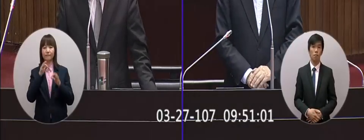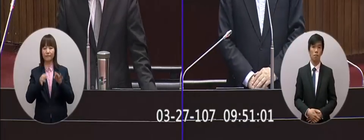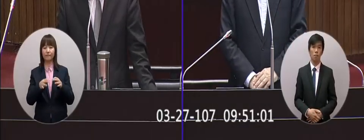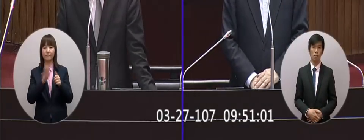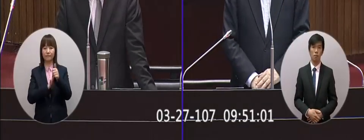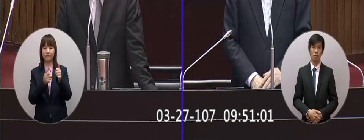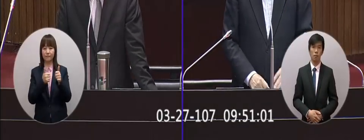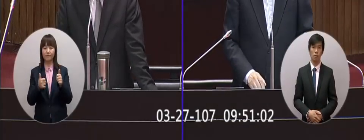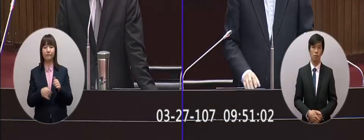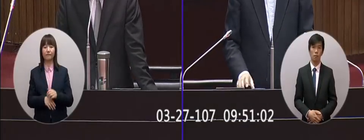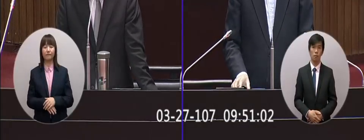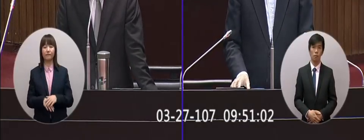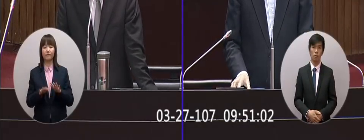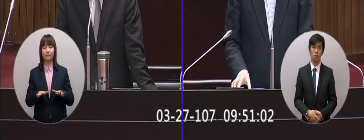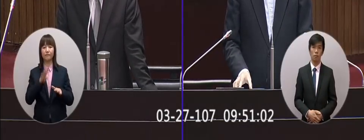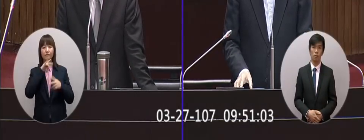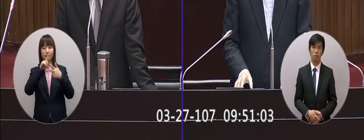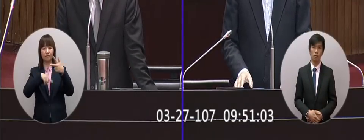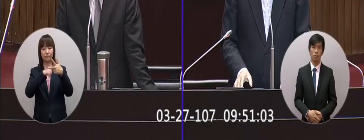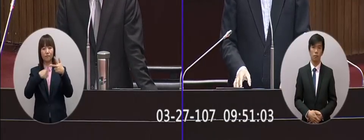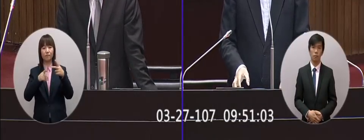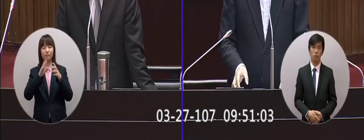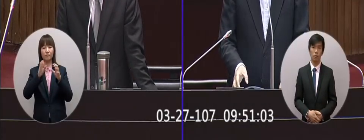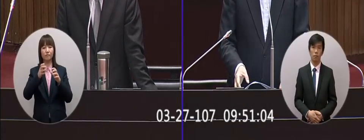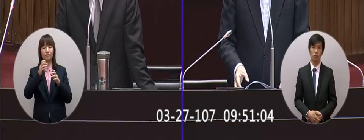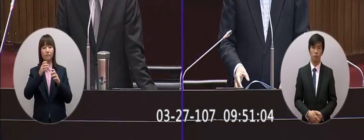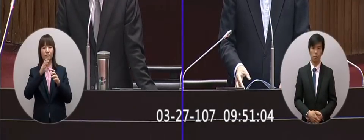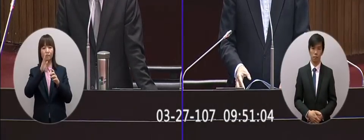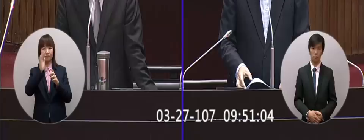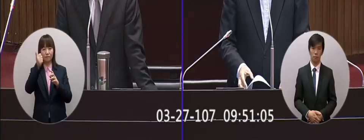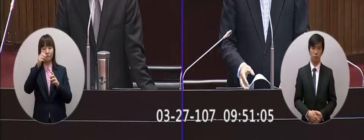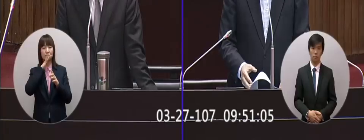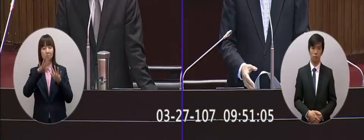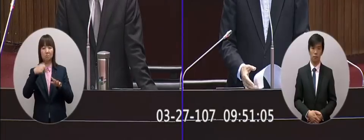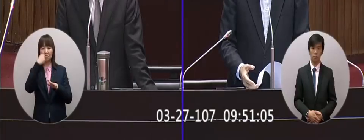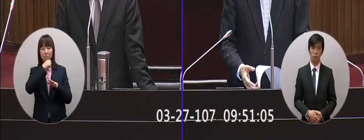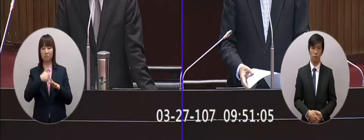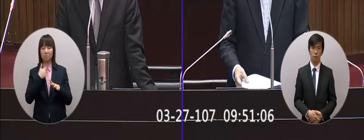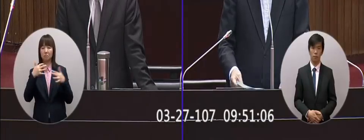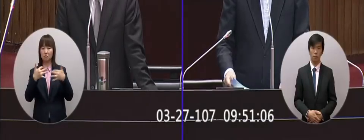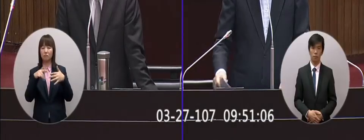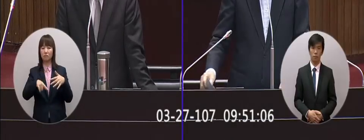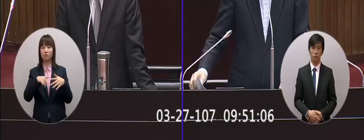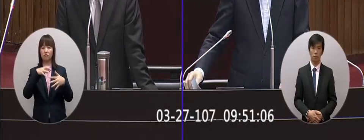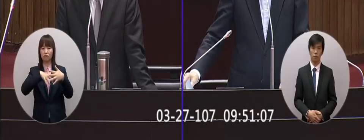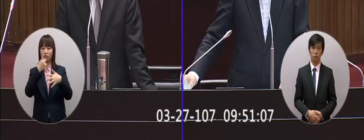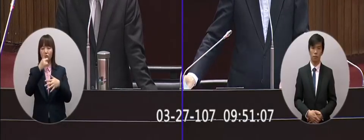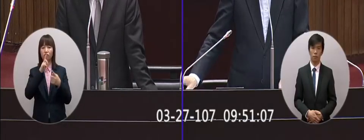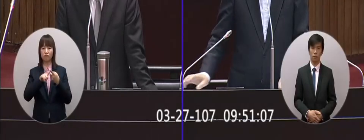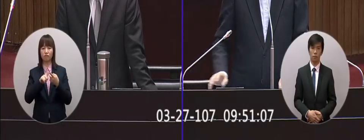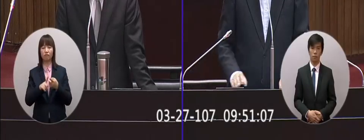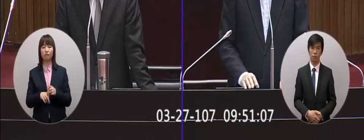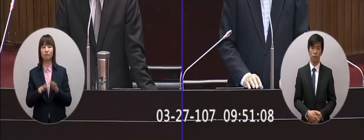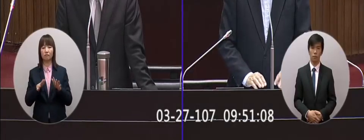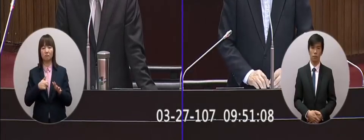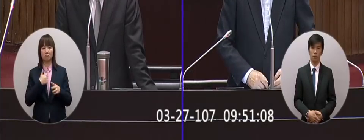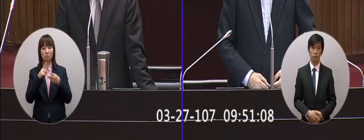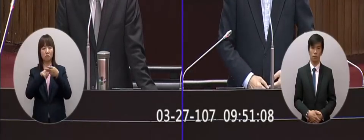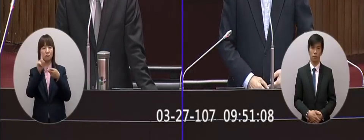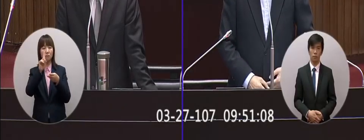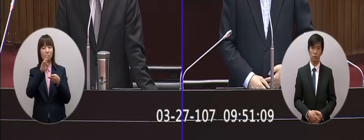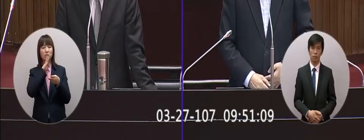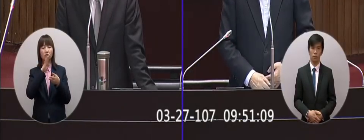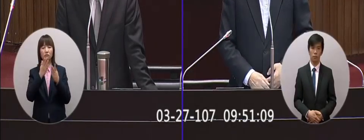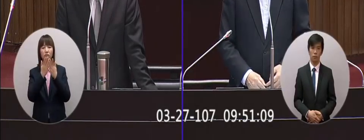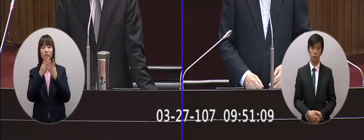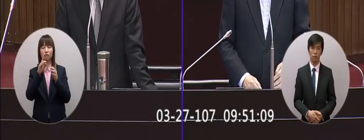员哈。这个朱总裁所言啊，的确是台湾目前的一个问题之一。哎，那主要是因为学